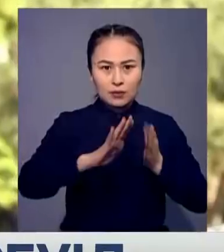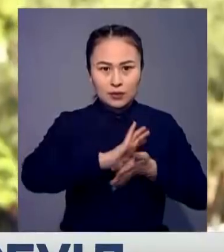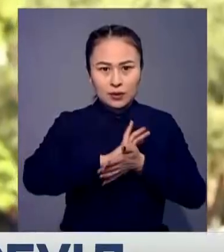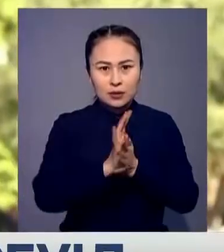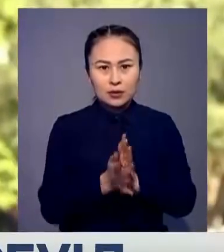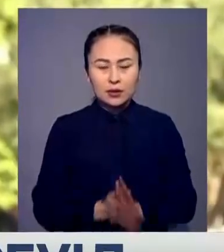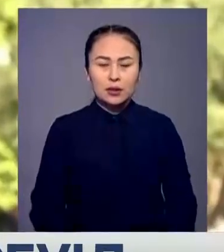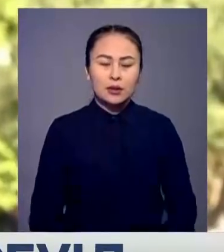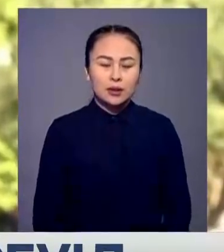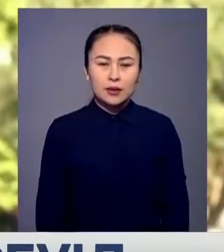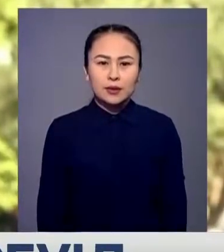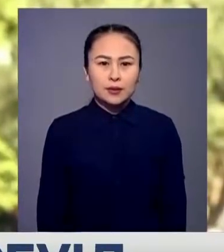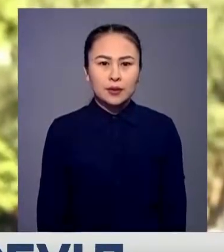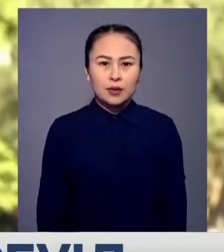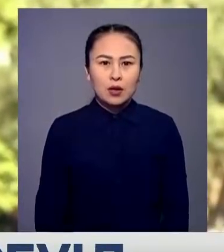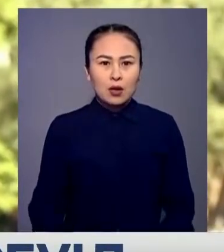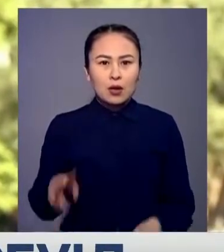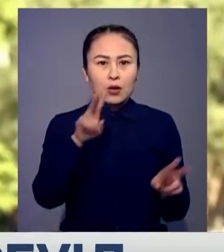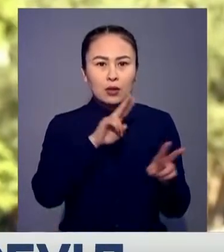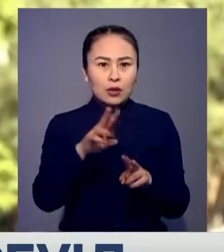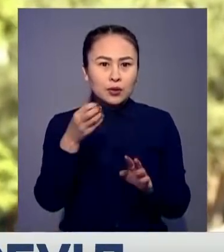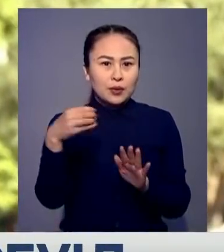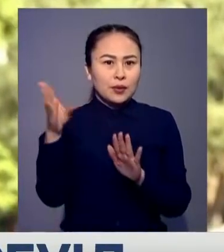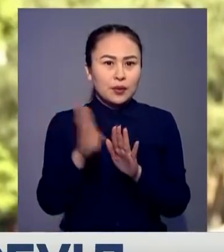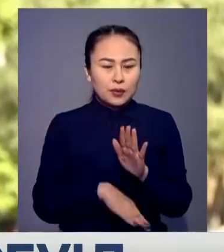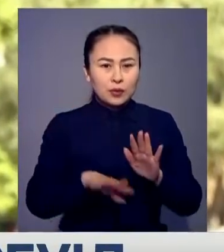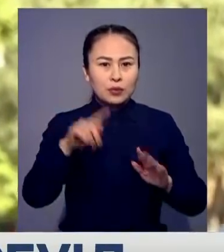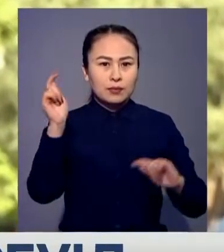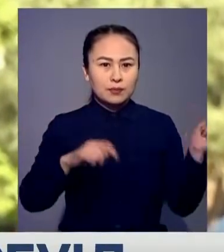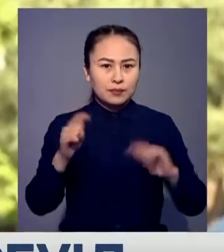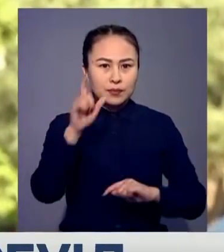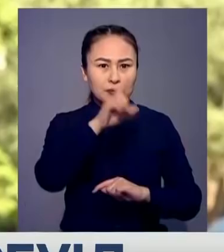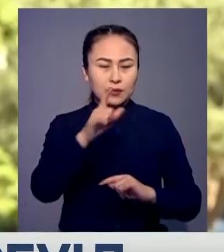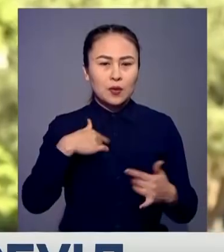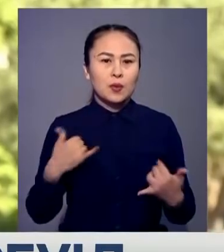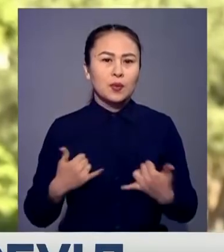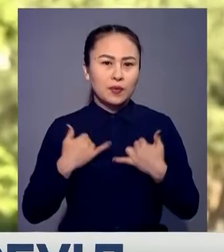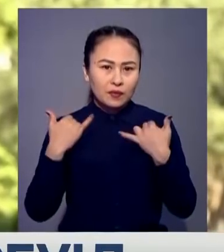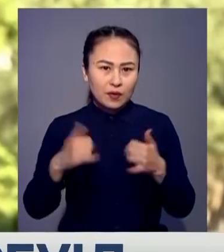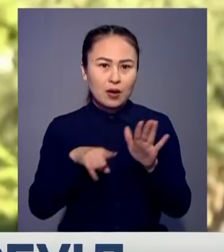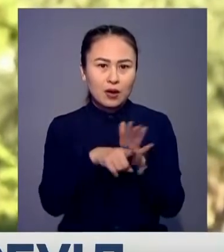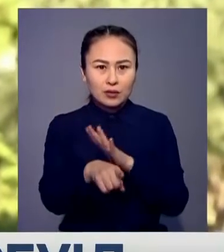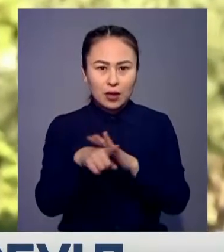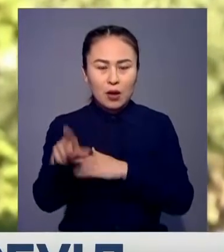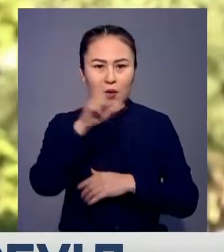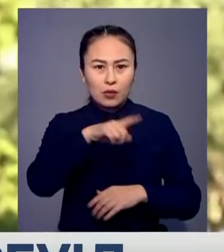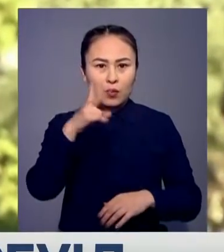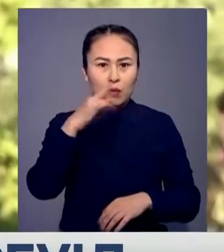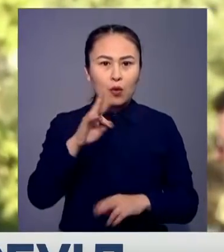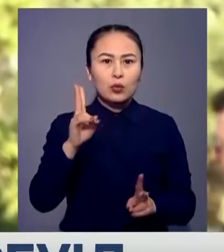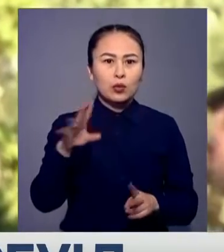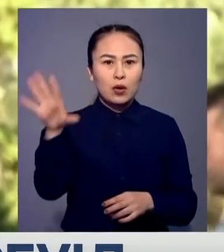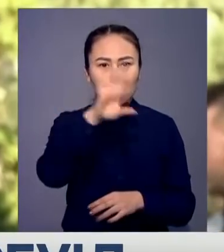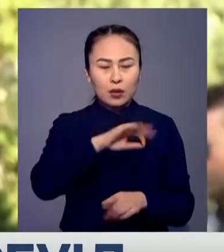Жағдай бақылаудан шығып барады. Әрине, біз босқындарды сыйлаймыз. Дегенмен, бізді кім ойлап жатыр? Жергілікті тұрғындардың өз жері,